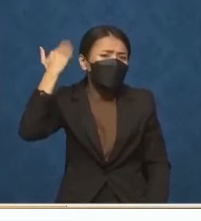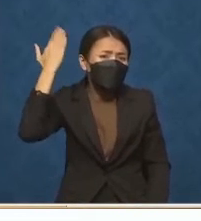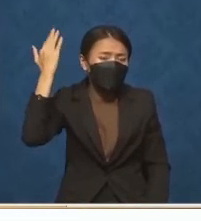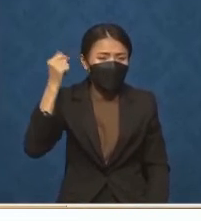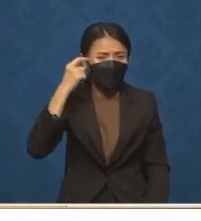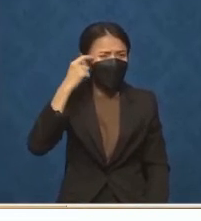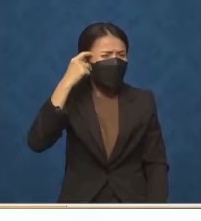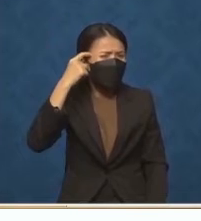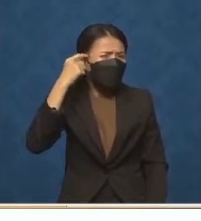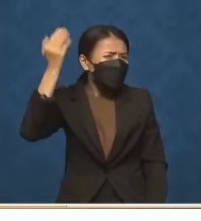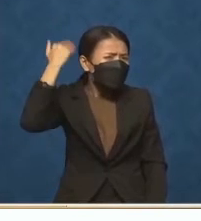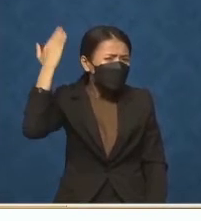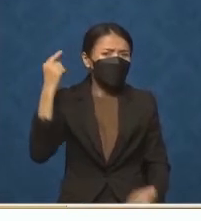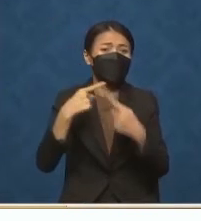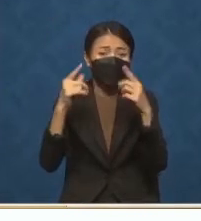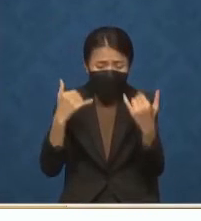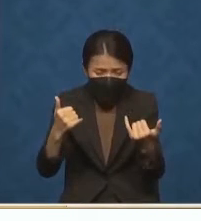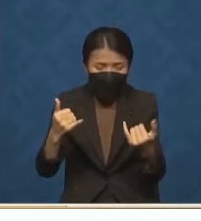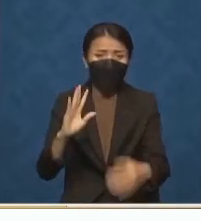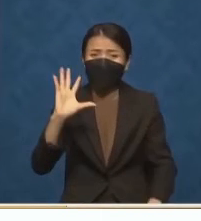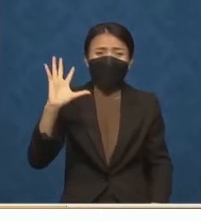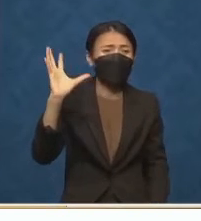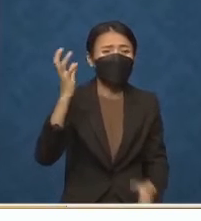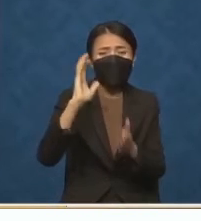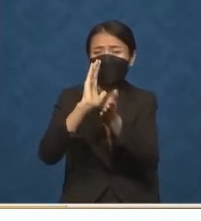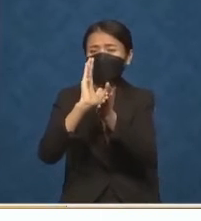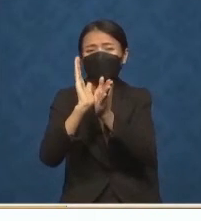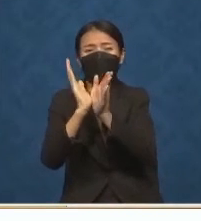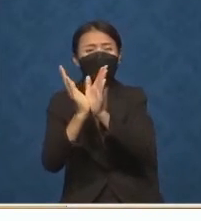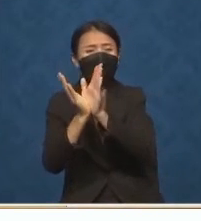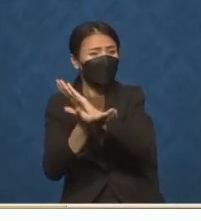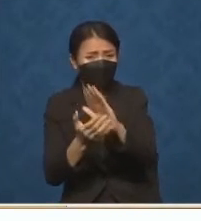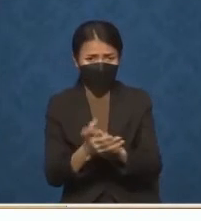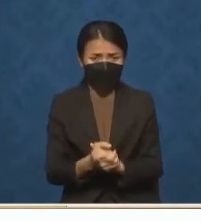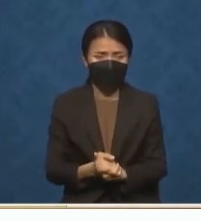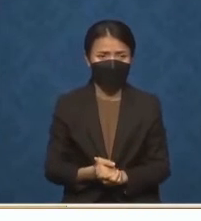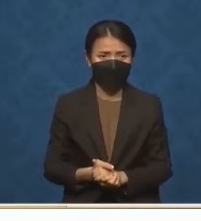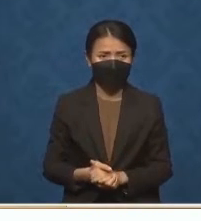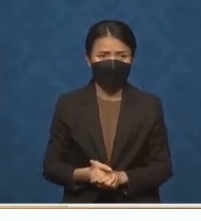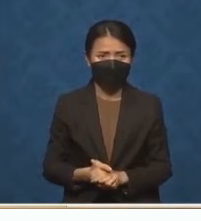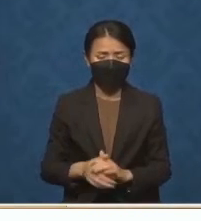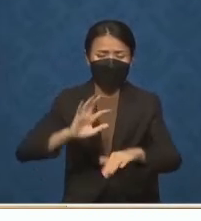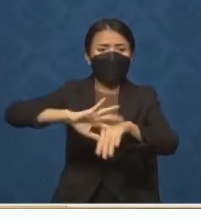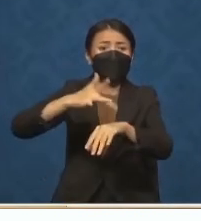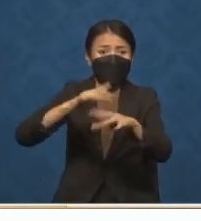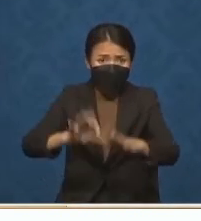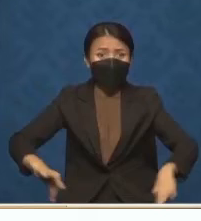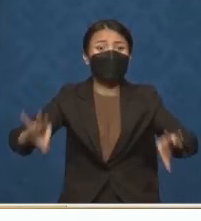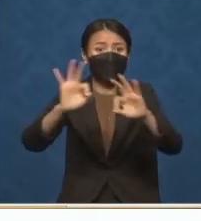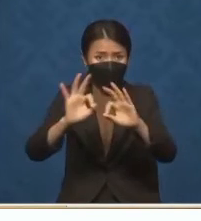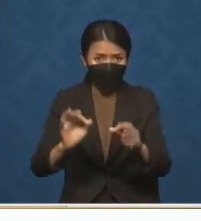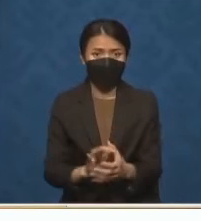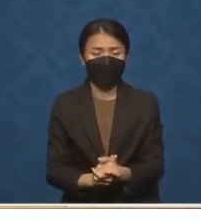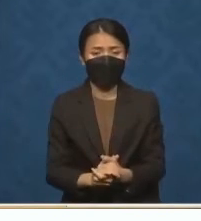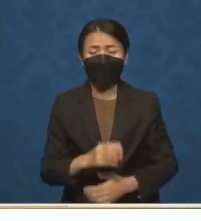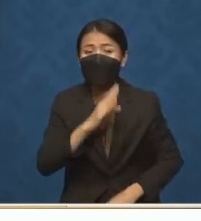ปัจุบันครับริบทโลกมเปลี่ยนไปแล้วความหกหทางชีวภาพเปนเรองสำคัญท่จะไม่มทางที่จะพาลูกไปเที่ว